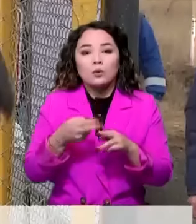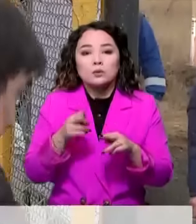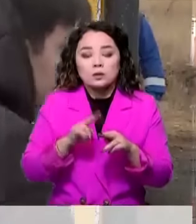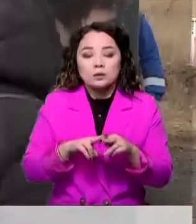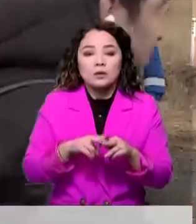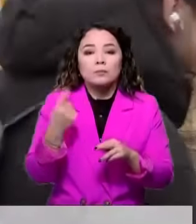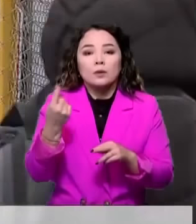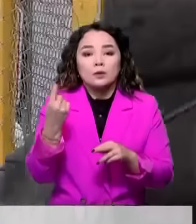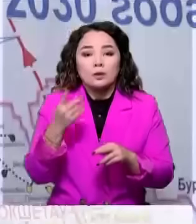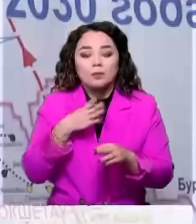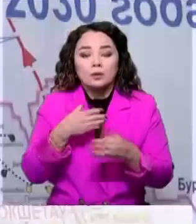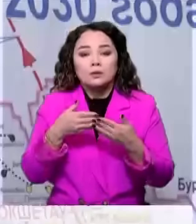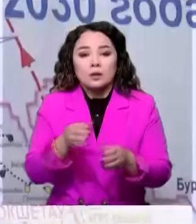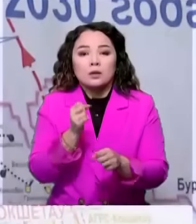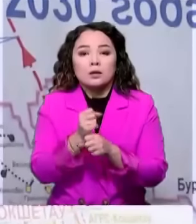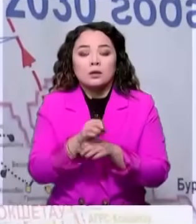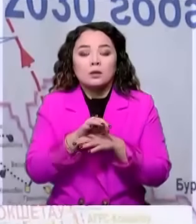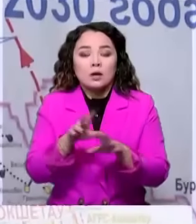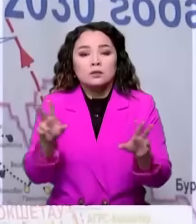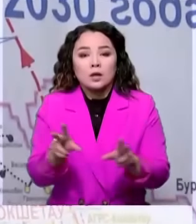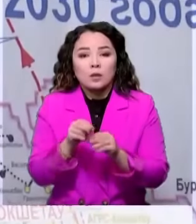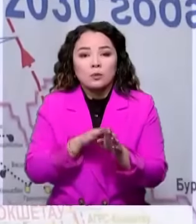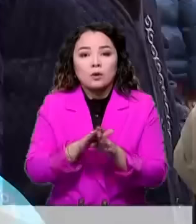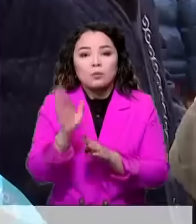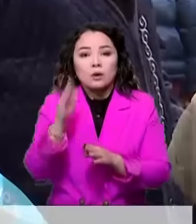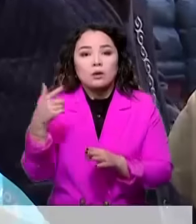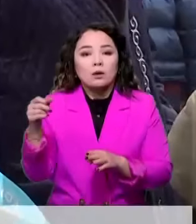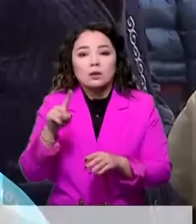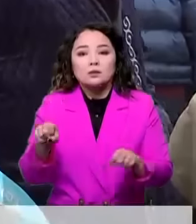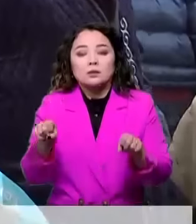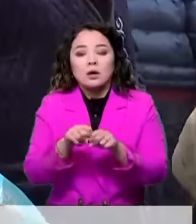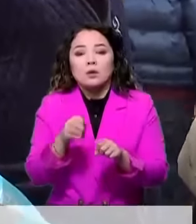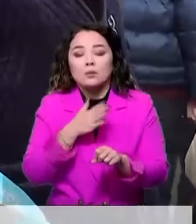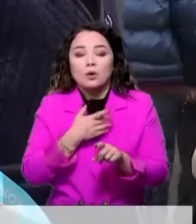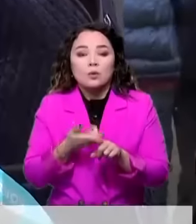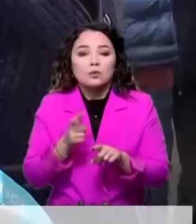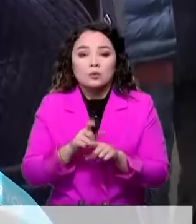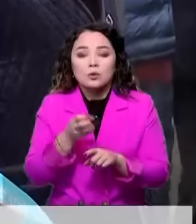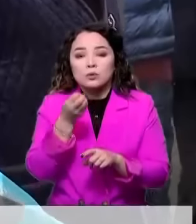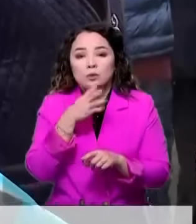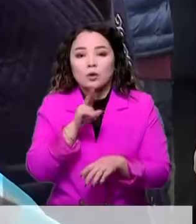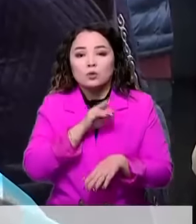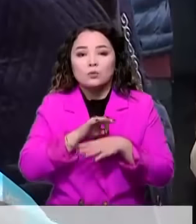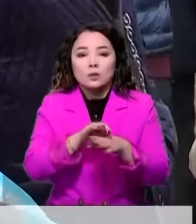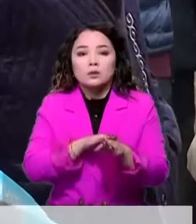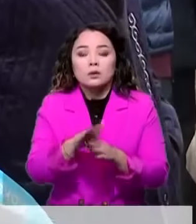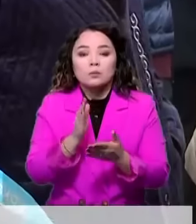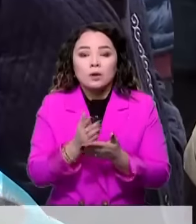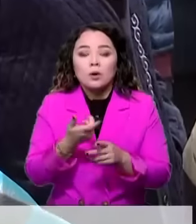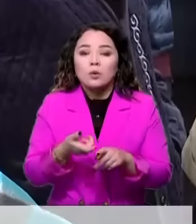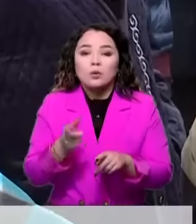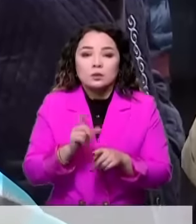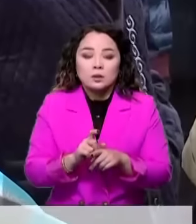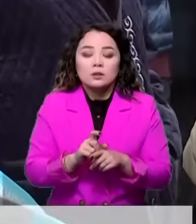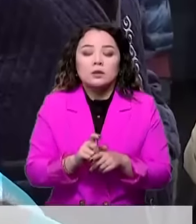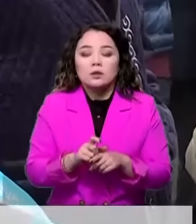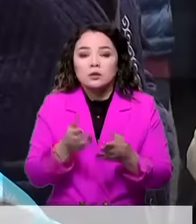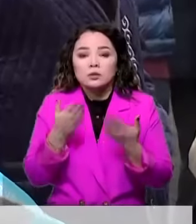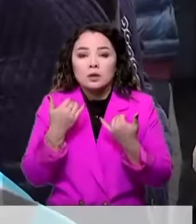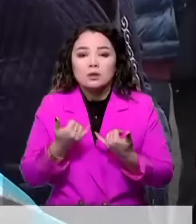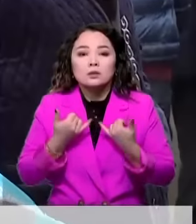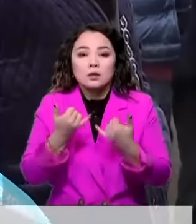бірінші пускі болайын деп жатыр. Сәтімен болсын. Газ келгеннен кейін бізге деген өте жұмысымыз да өте нағыз